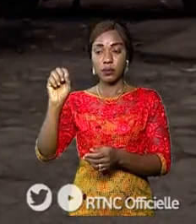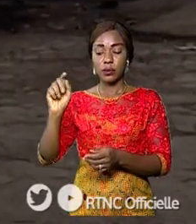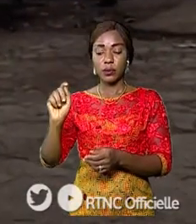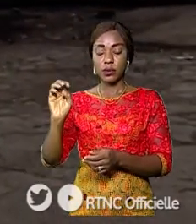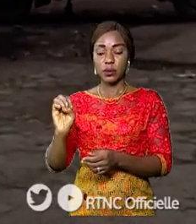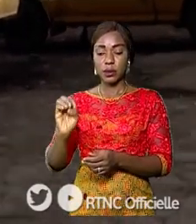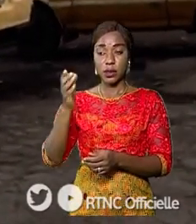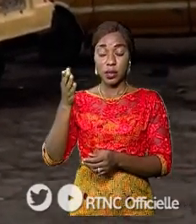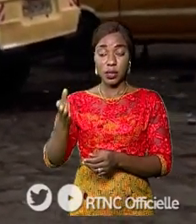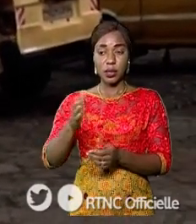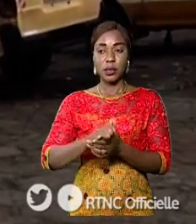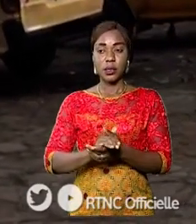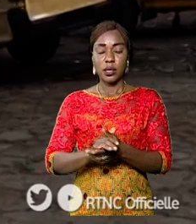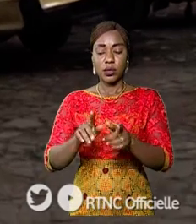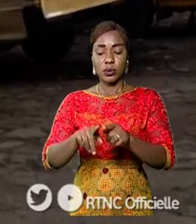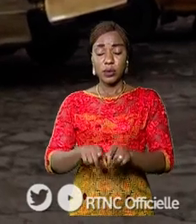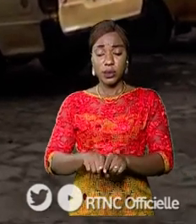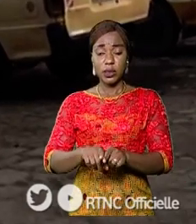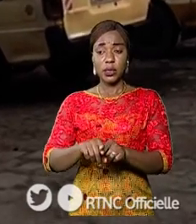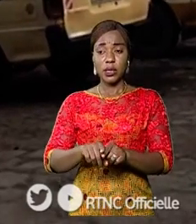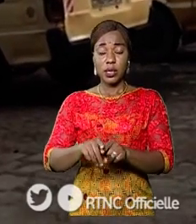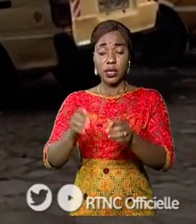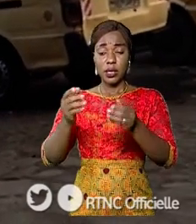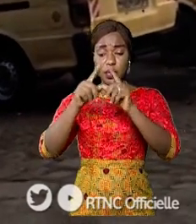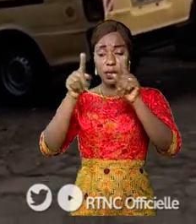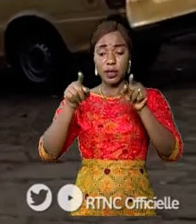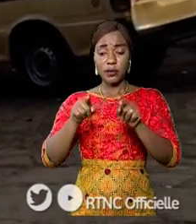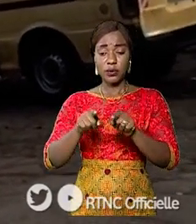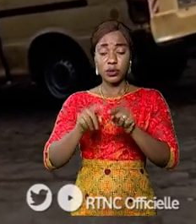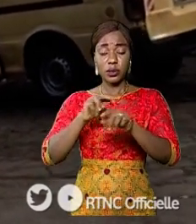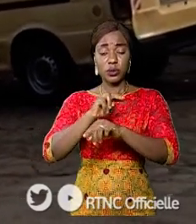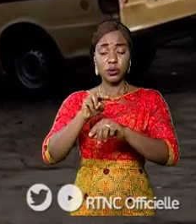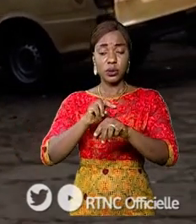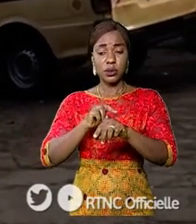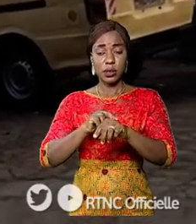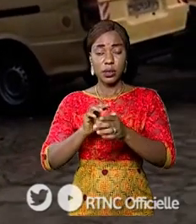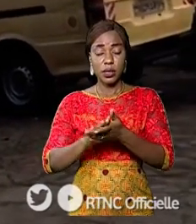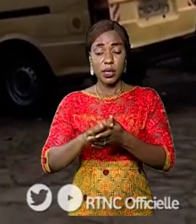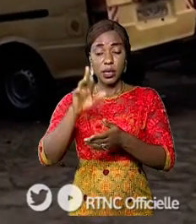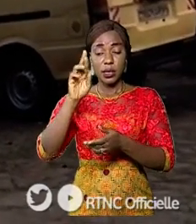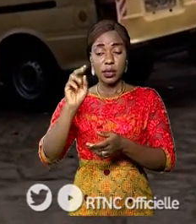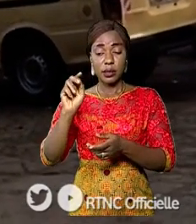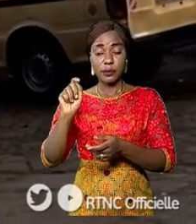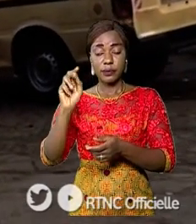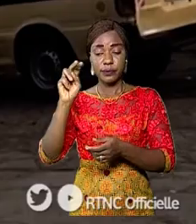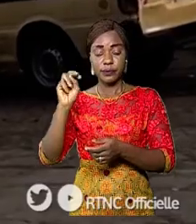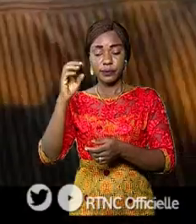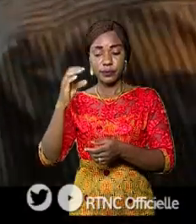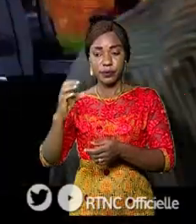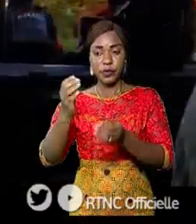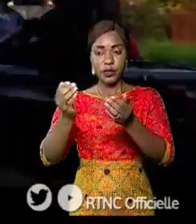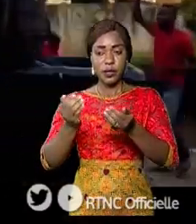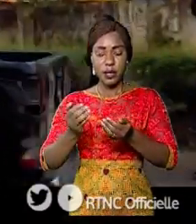station provinciale de la télévision nationale RTNC. C'était sans compter sur la réplique des forces de l'ordre qui les